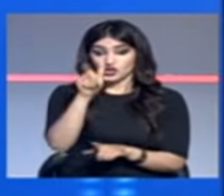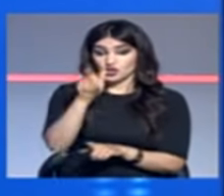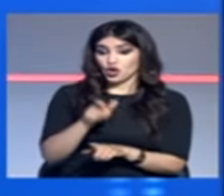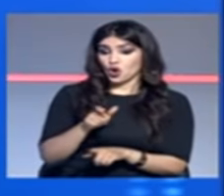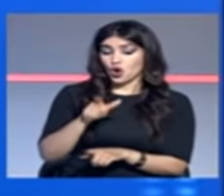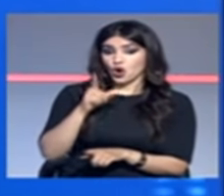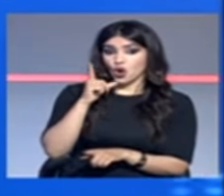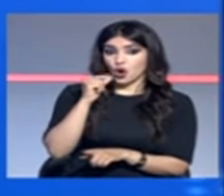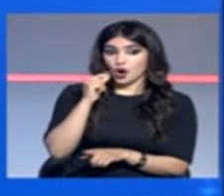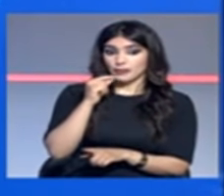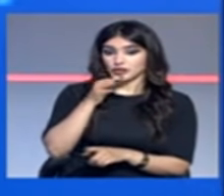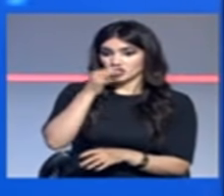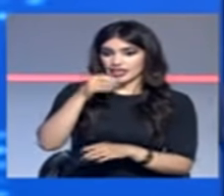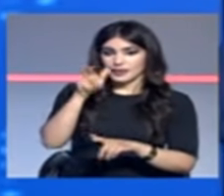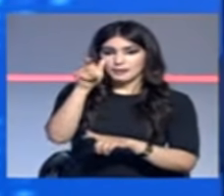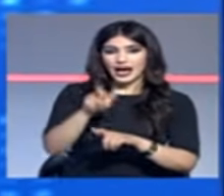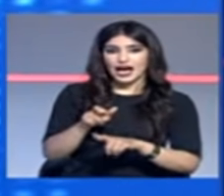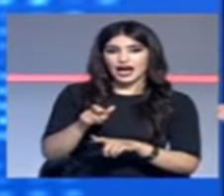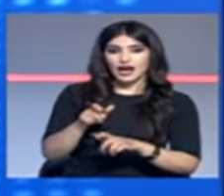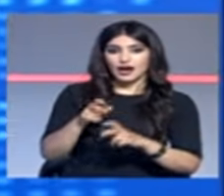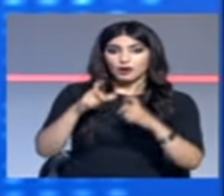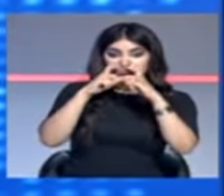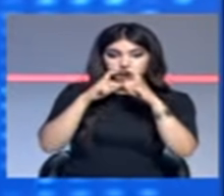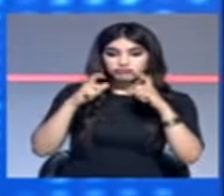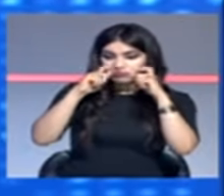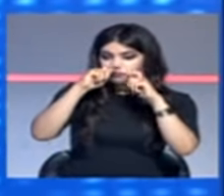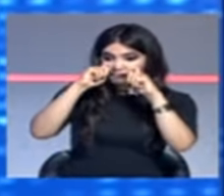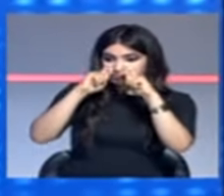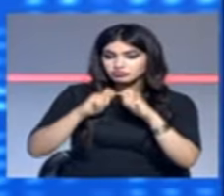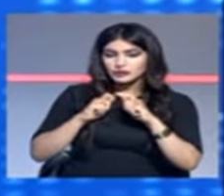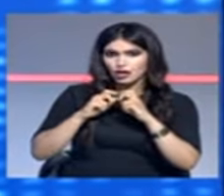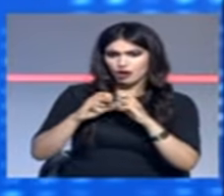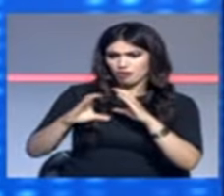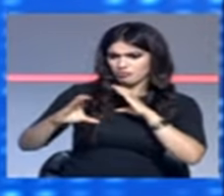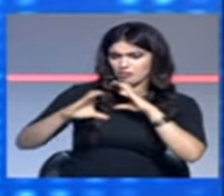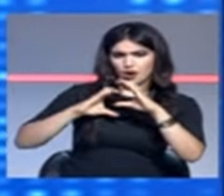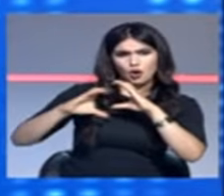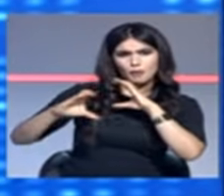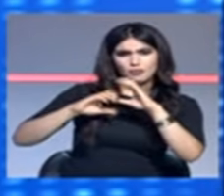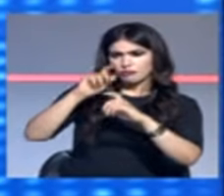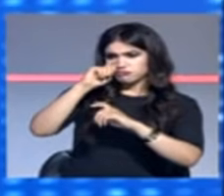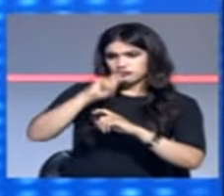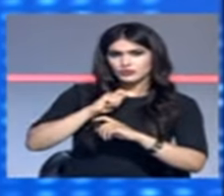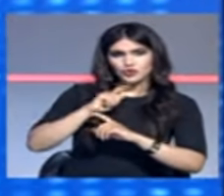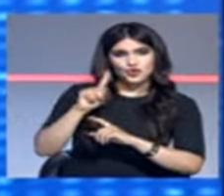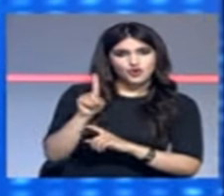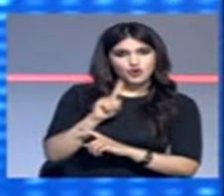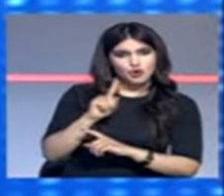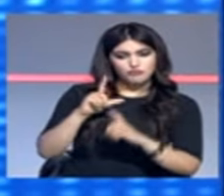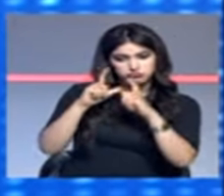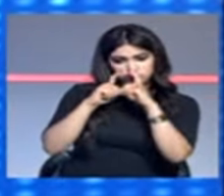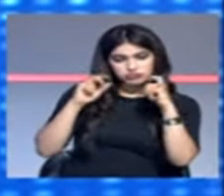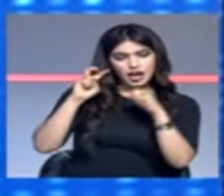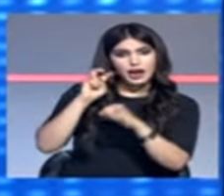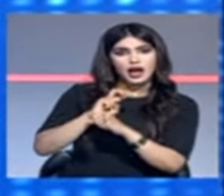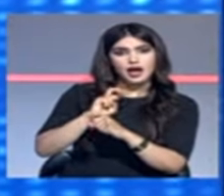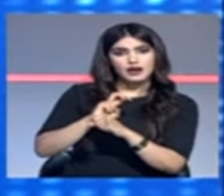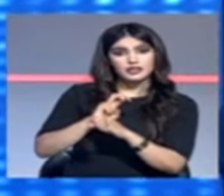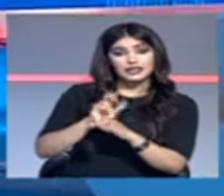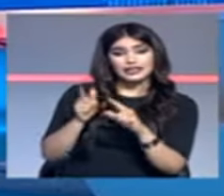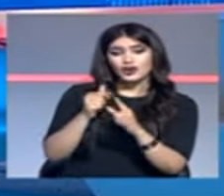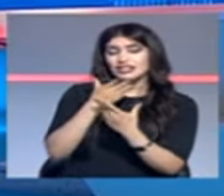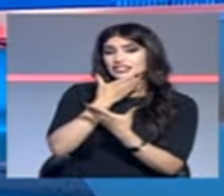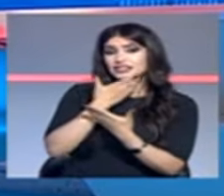يكلم الحريف نحى الكمامة باش يكلموا، أتعز حاجة نعملوها. نعم. فهمتني؟ حاجات بسيطة.